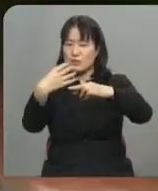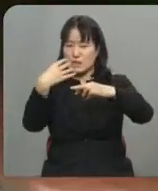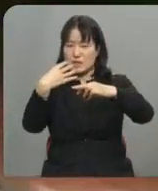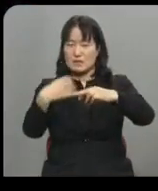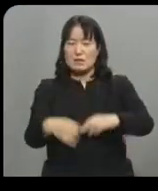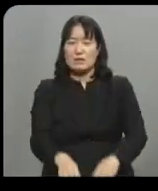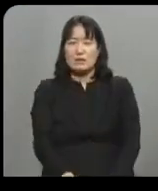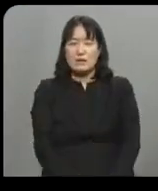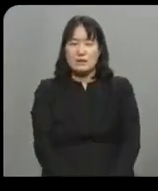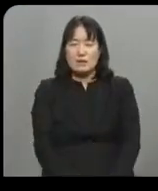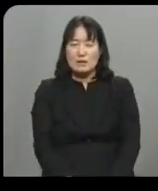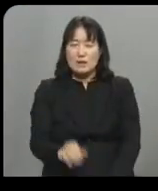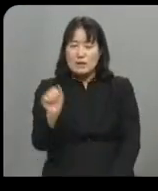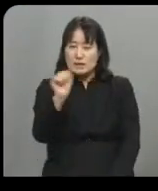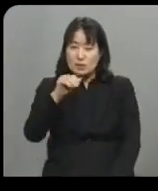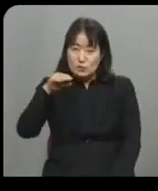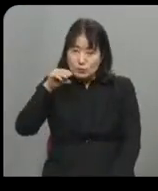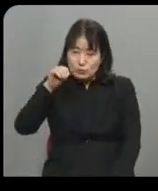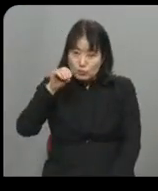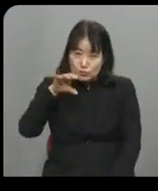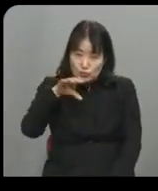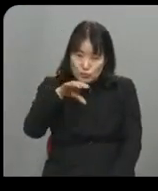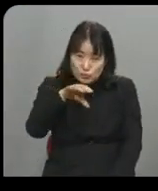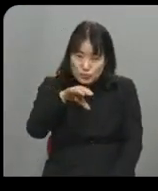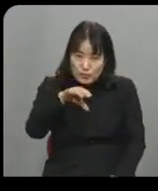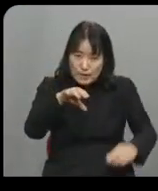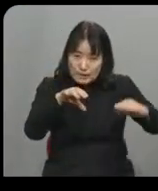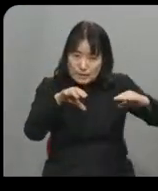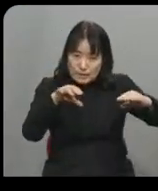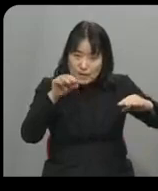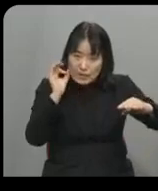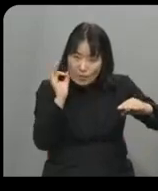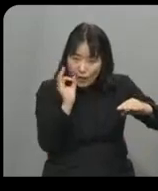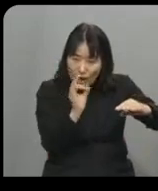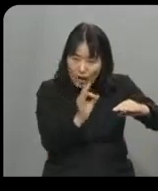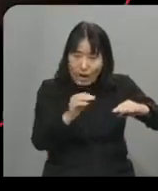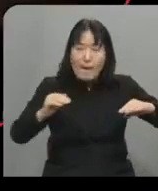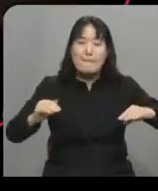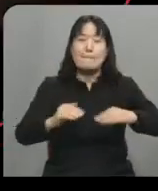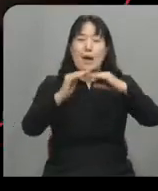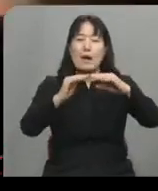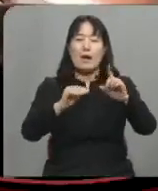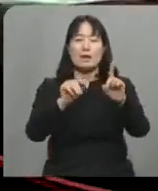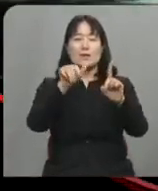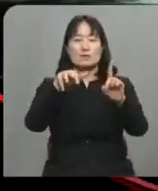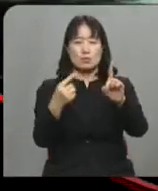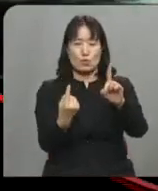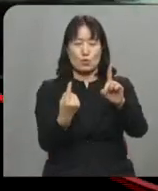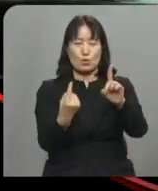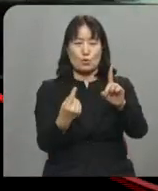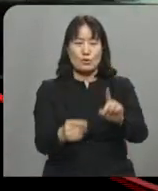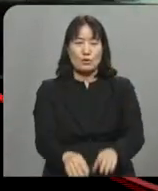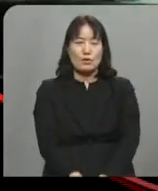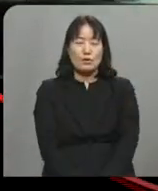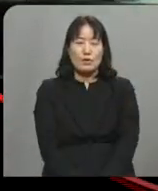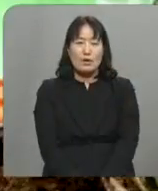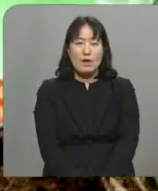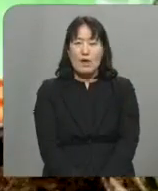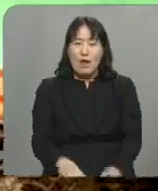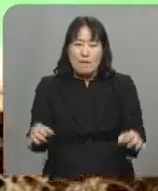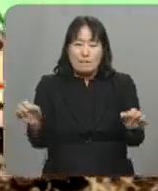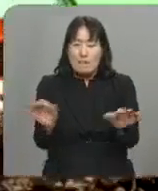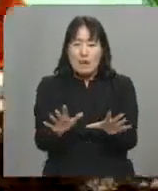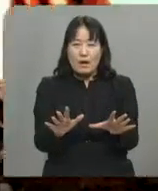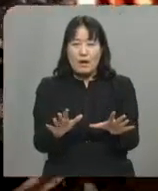불빛이었습니다. 자동차 불빛에 트랙터 밑부분이 보일 때부터 충돌까지 걸린 시간은 불과 1초. 그야말로